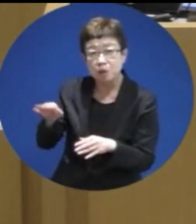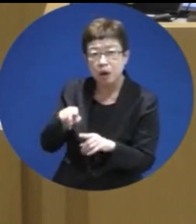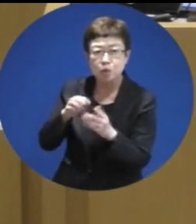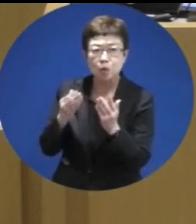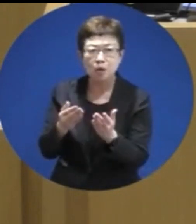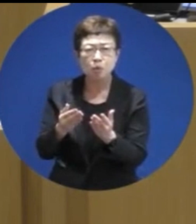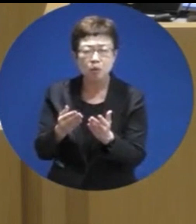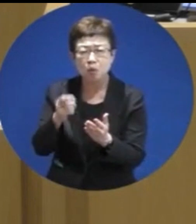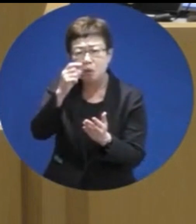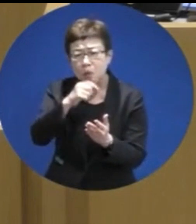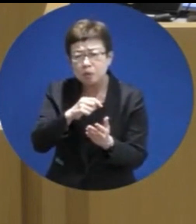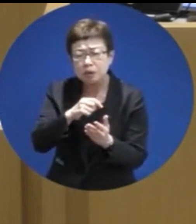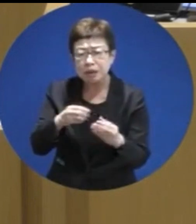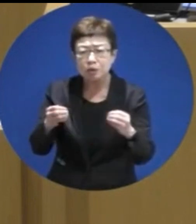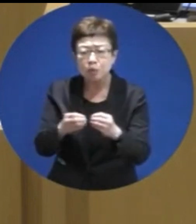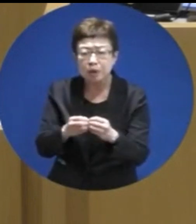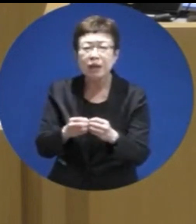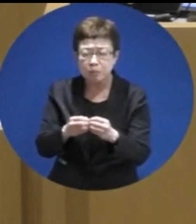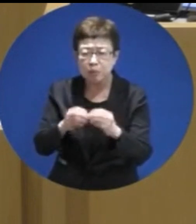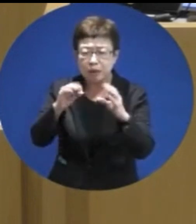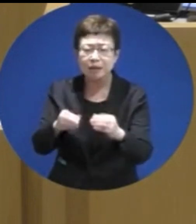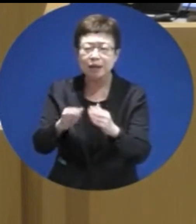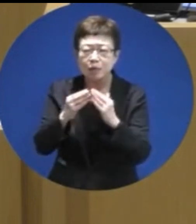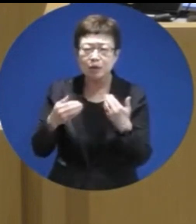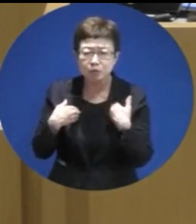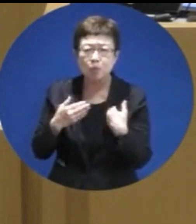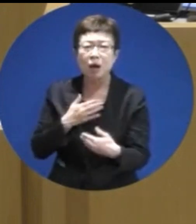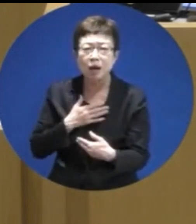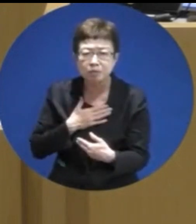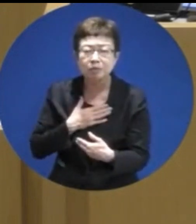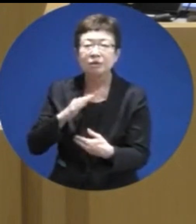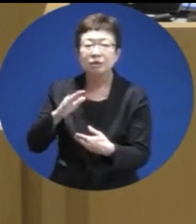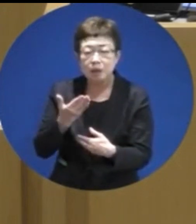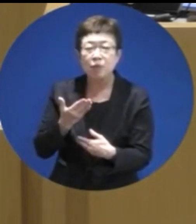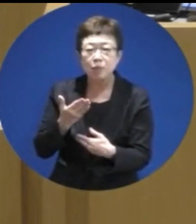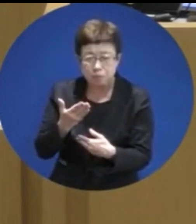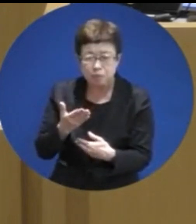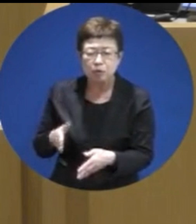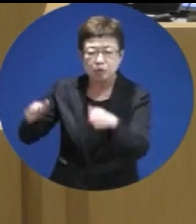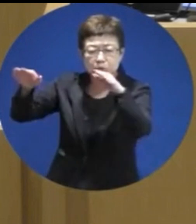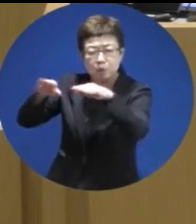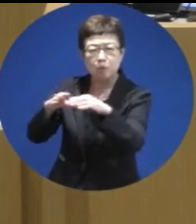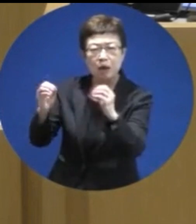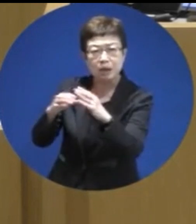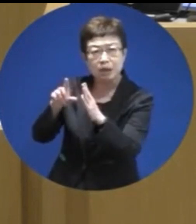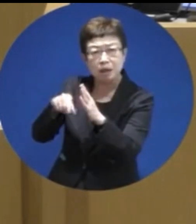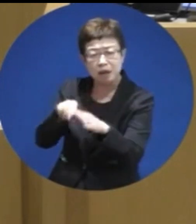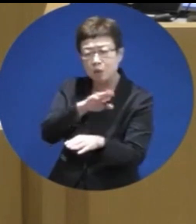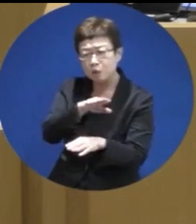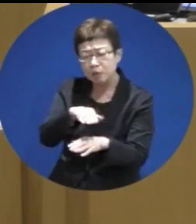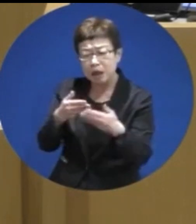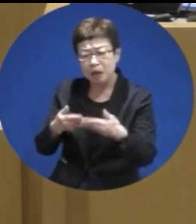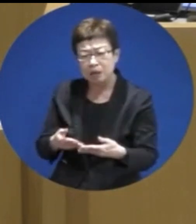小学校の老朽化に伴う建て替えには理解を示していますが、渋谷ホームズとの話し合いの中で子どもたちの安